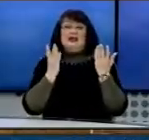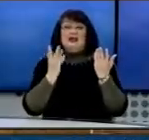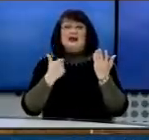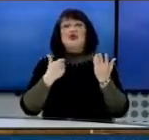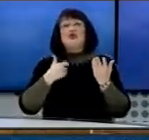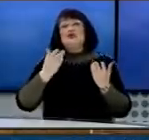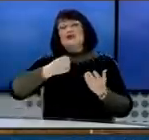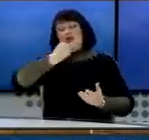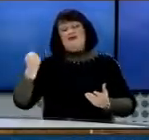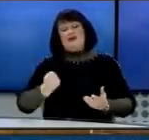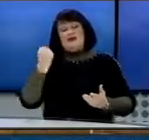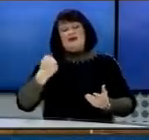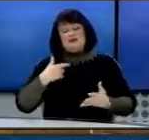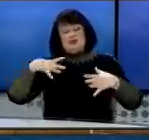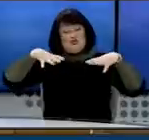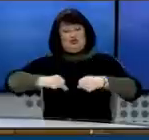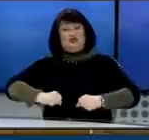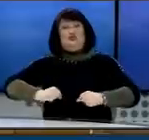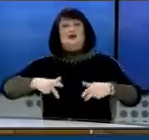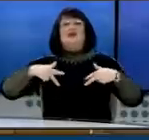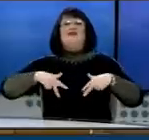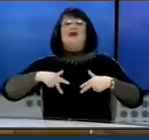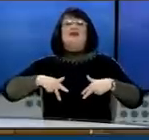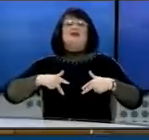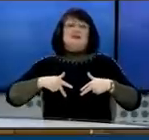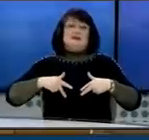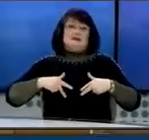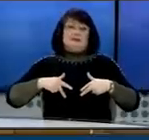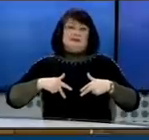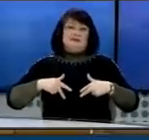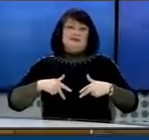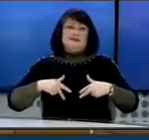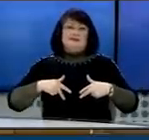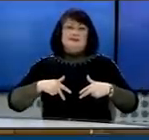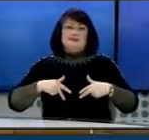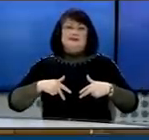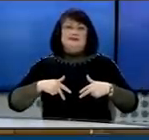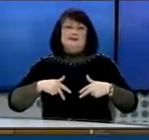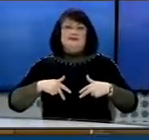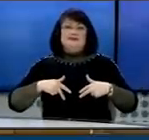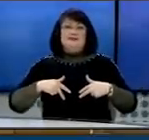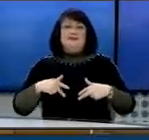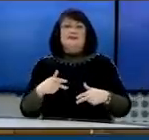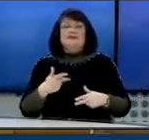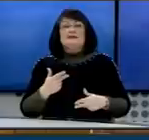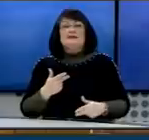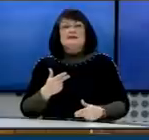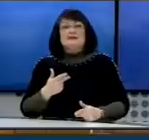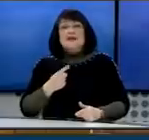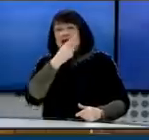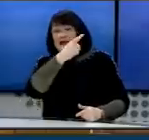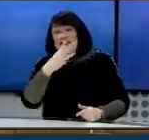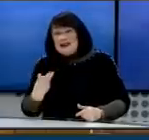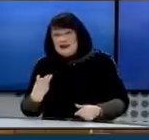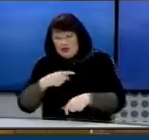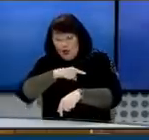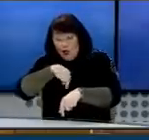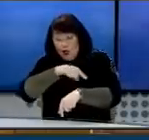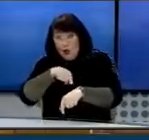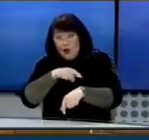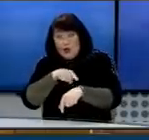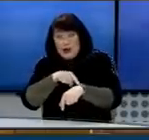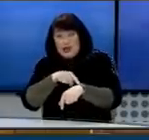και αυταρχισμό της κυβέρνησης. Αφιερώσατε το 1/3